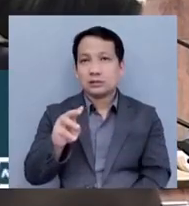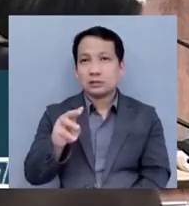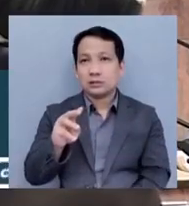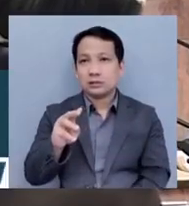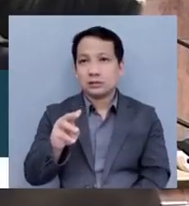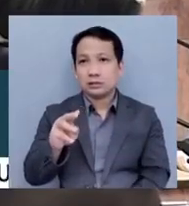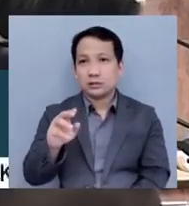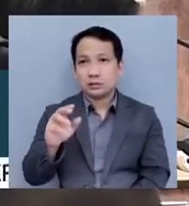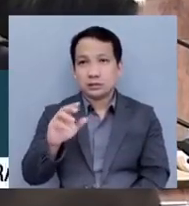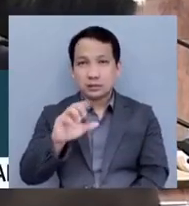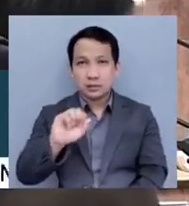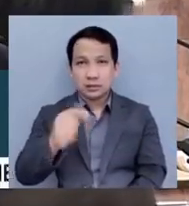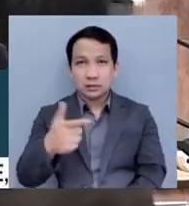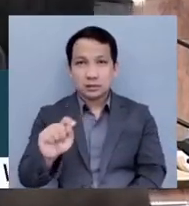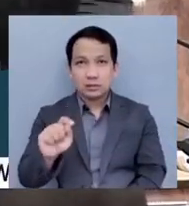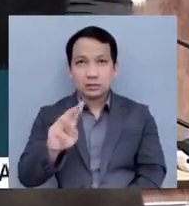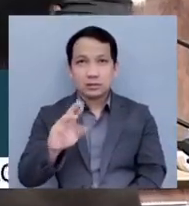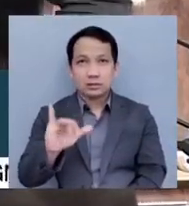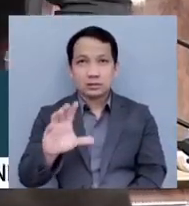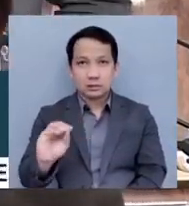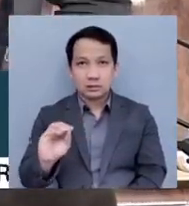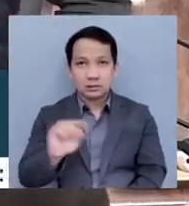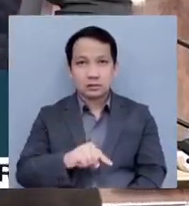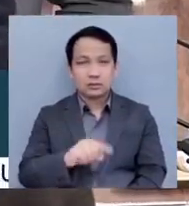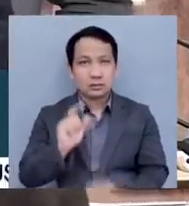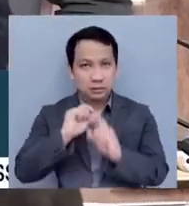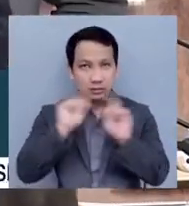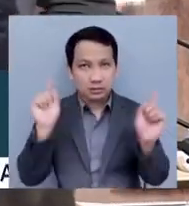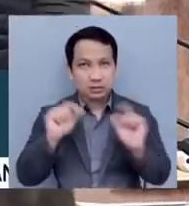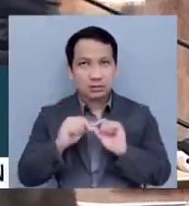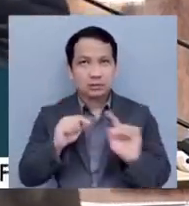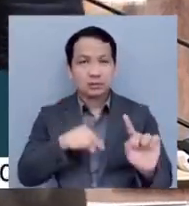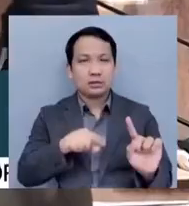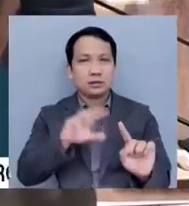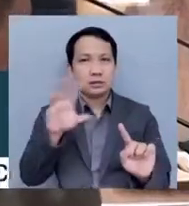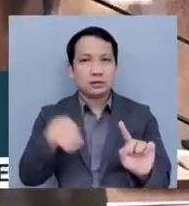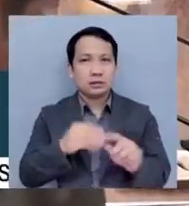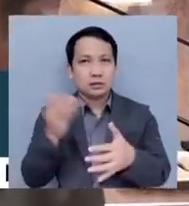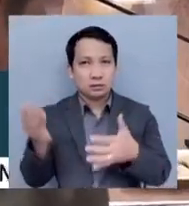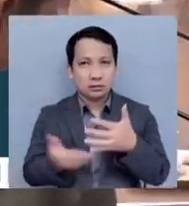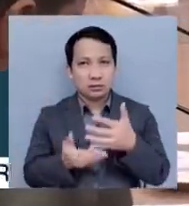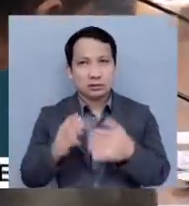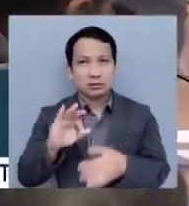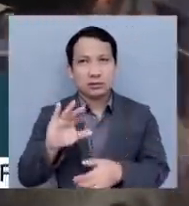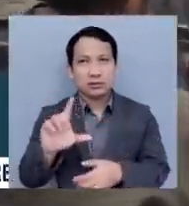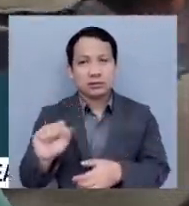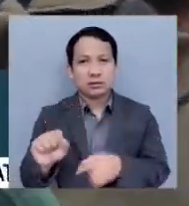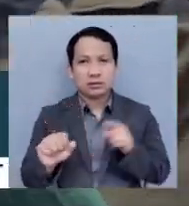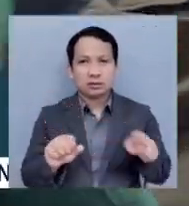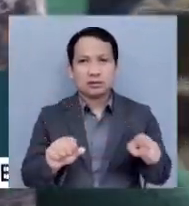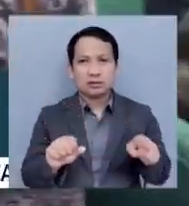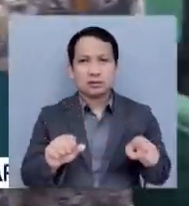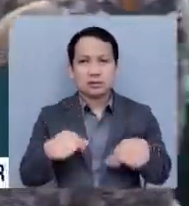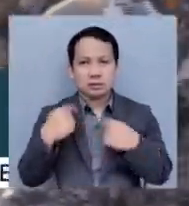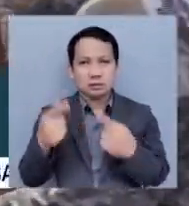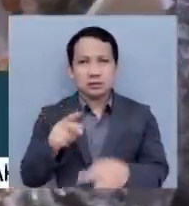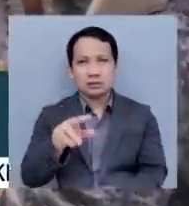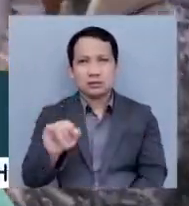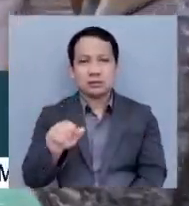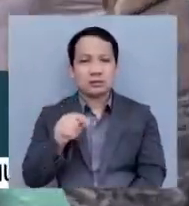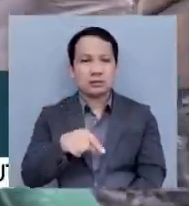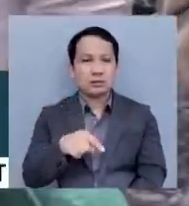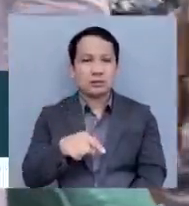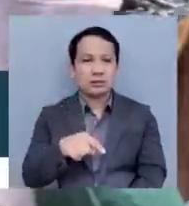kay Sergeant Mayo. Mm-hmm. Kasi I find it surprising na ang nag-file sa kay Ney Atadero ay yung team